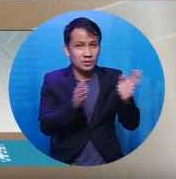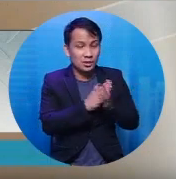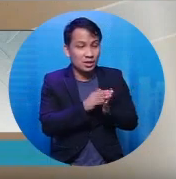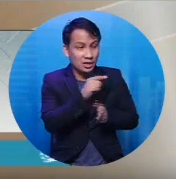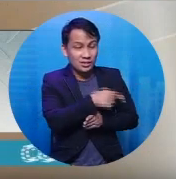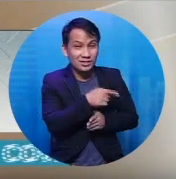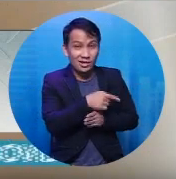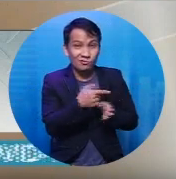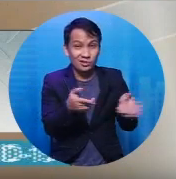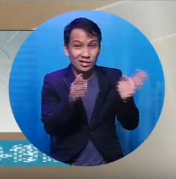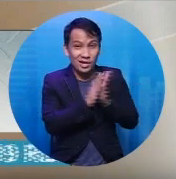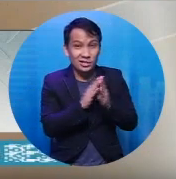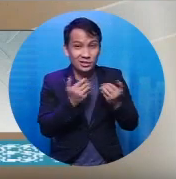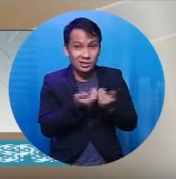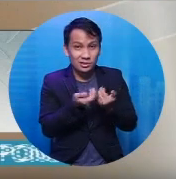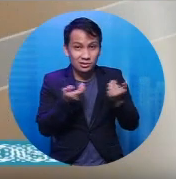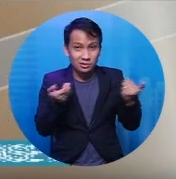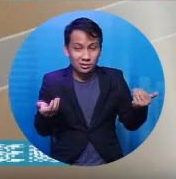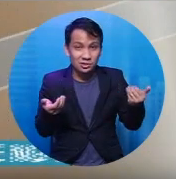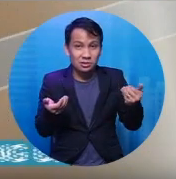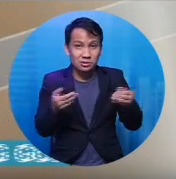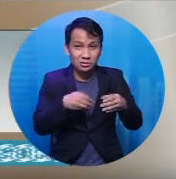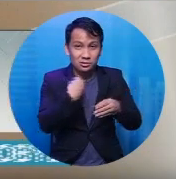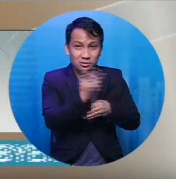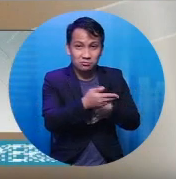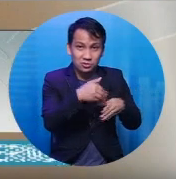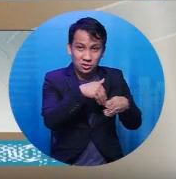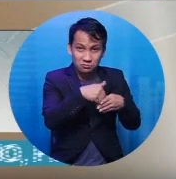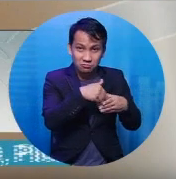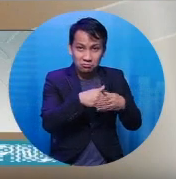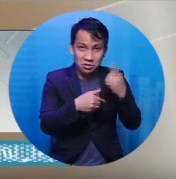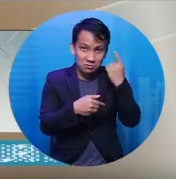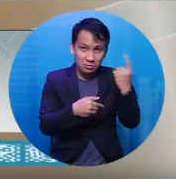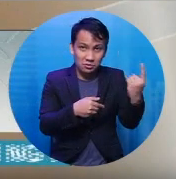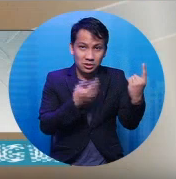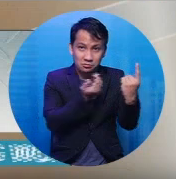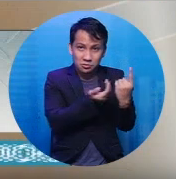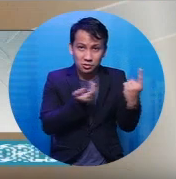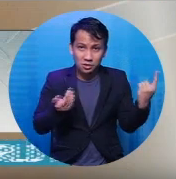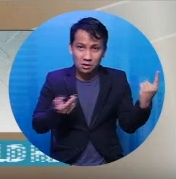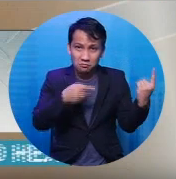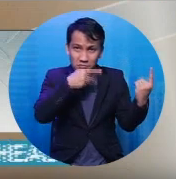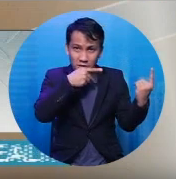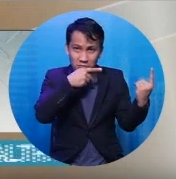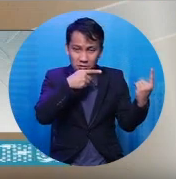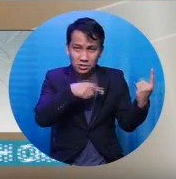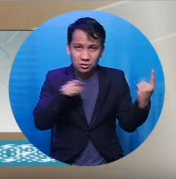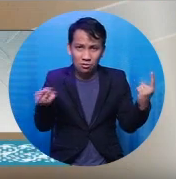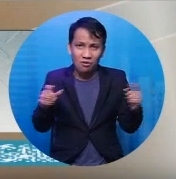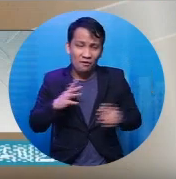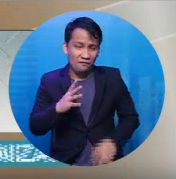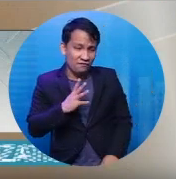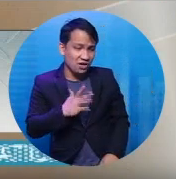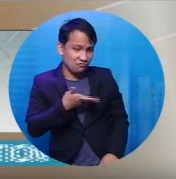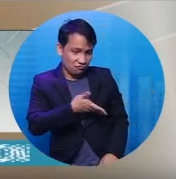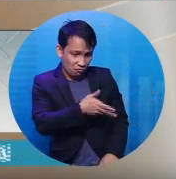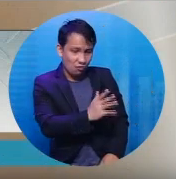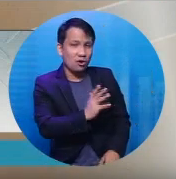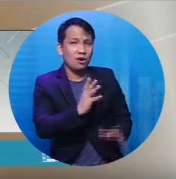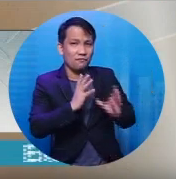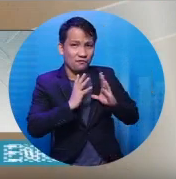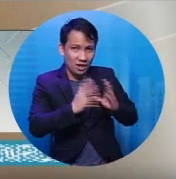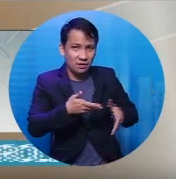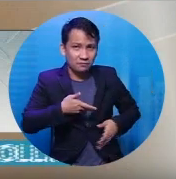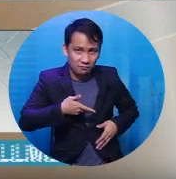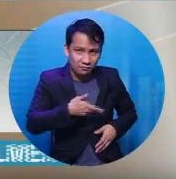off. Ibig sabihin, bigyan ka rin ng space. Privacy. So, ngayon, itong si ma'am, o privacy, eh sabi niya, sige, kung ganun rin lang,